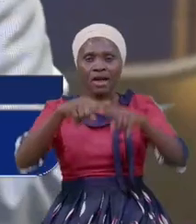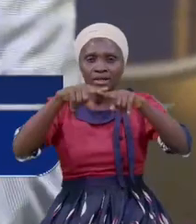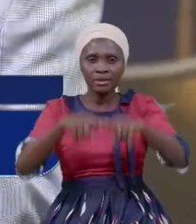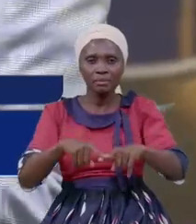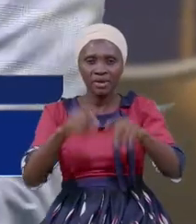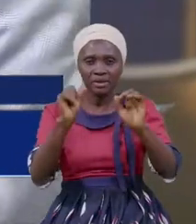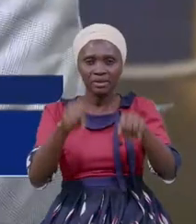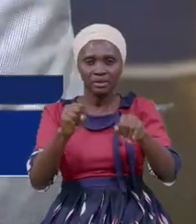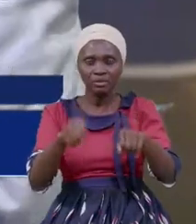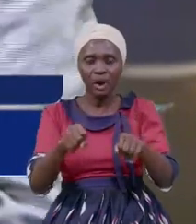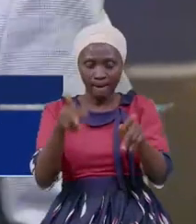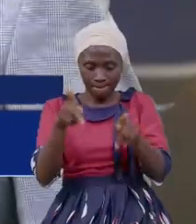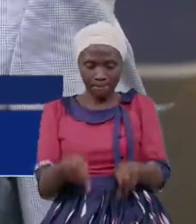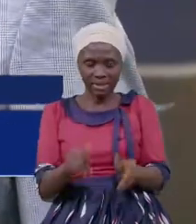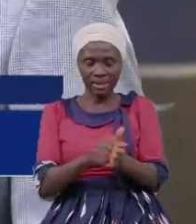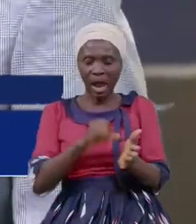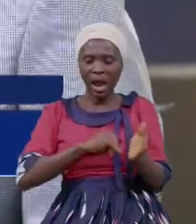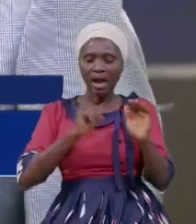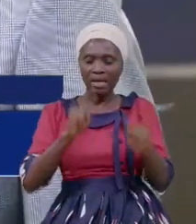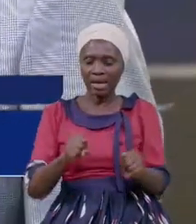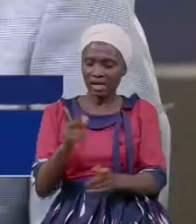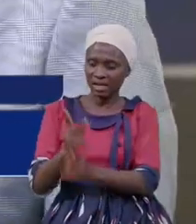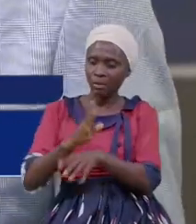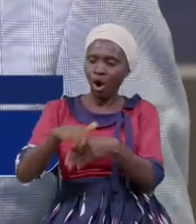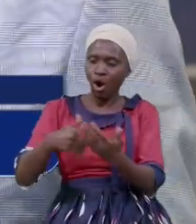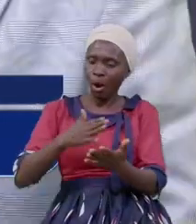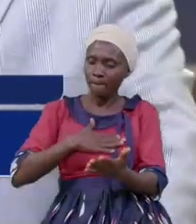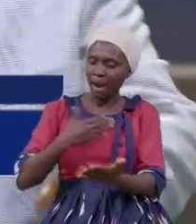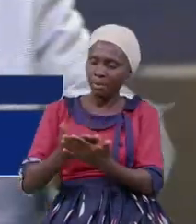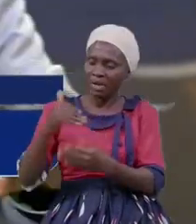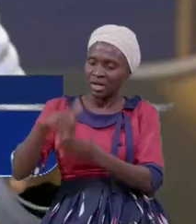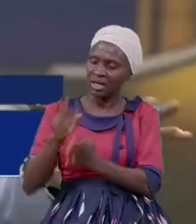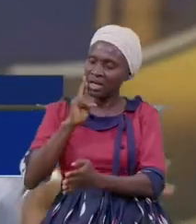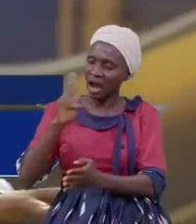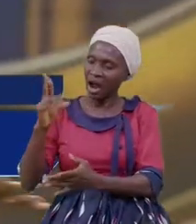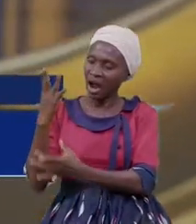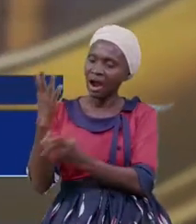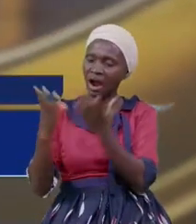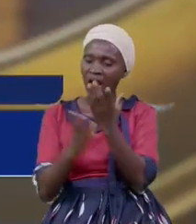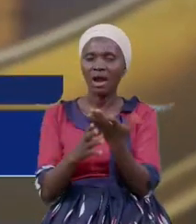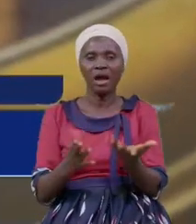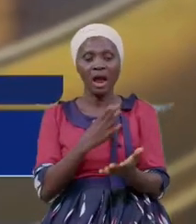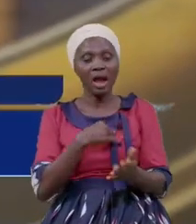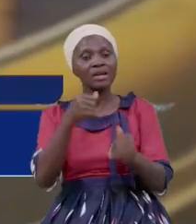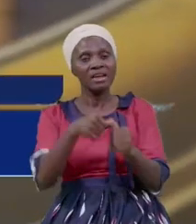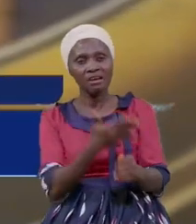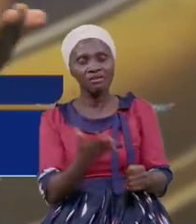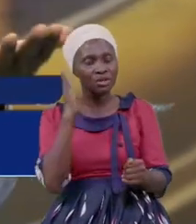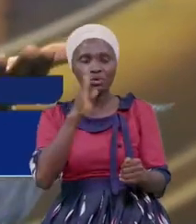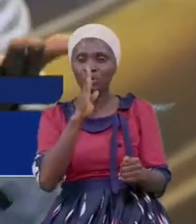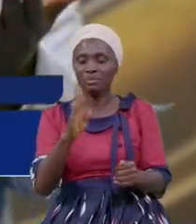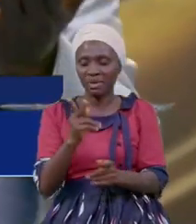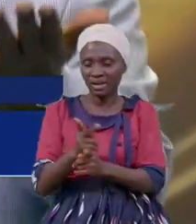fiable à qui je peux donner tout mon argent pour qu'elle gère pour qu'il gère et tout sera bien